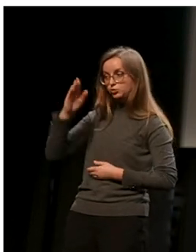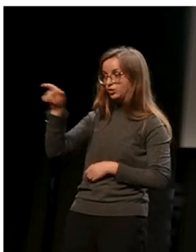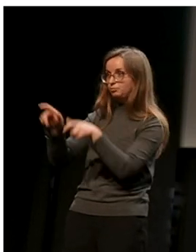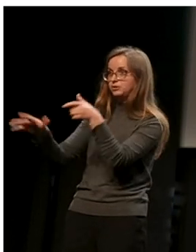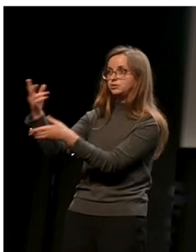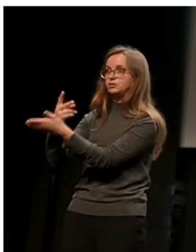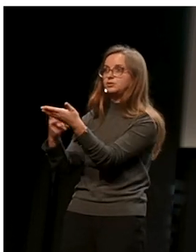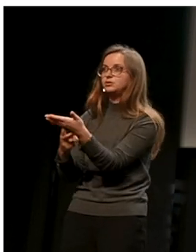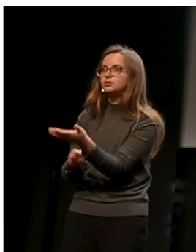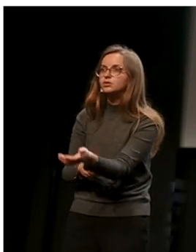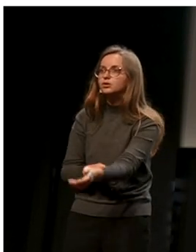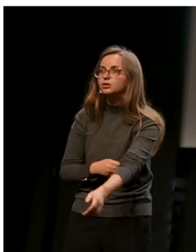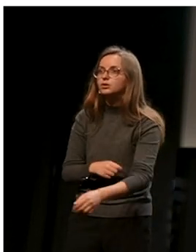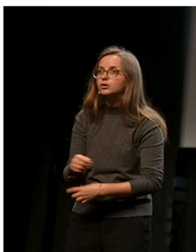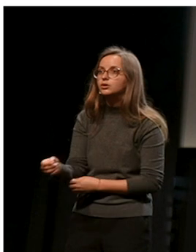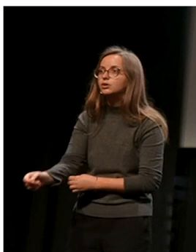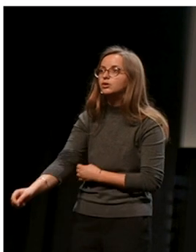clairement.